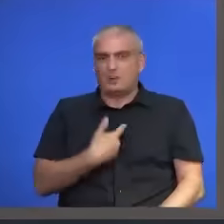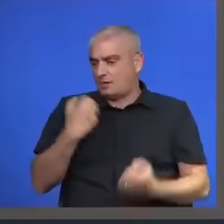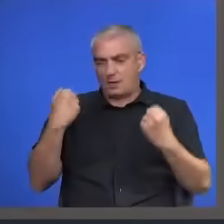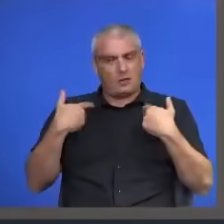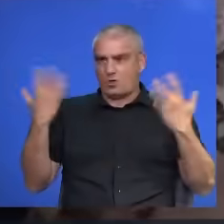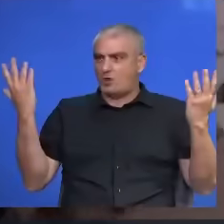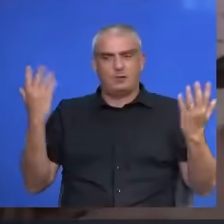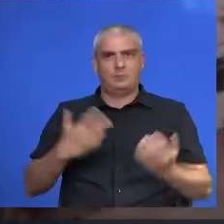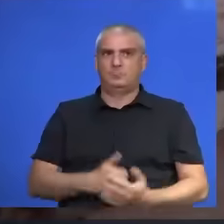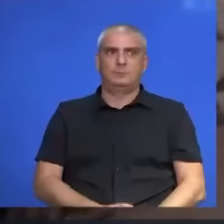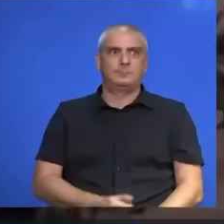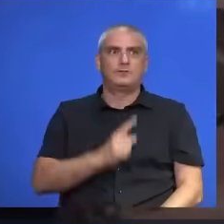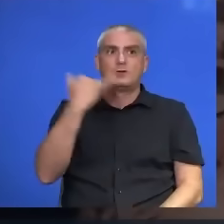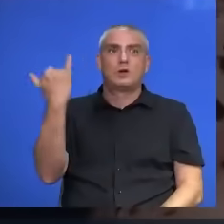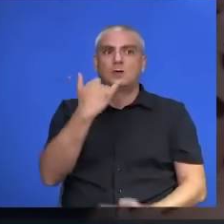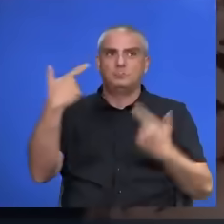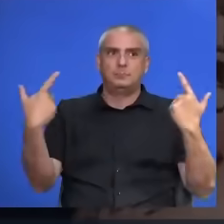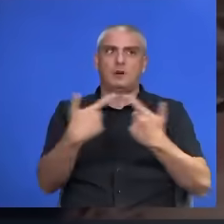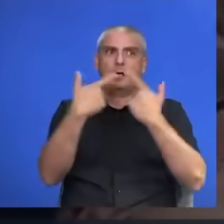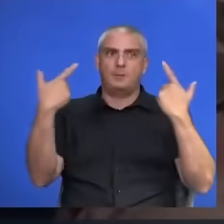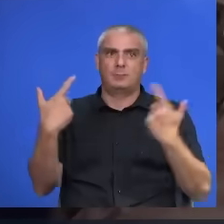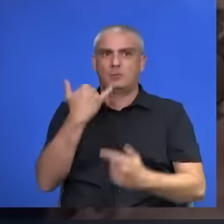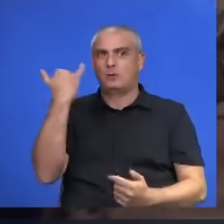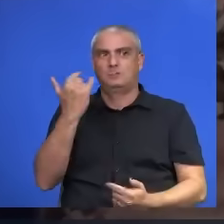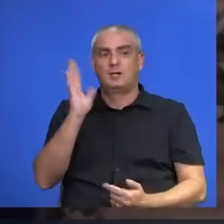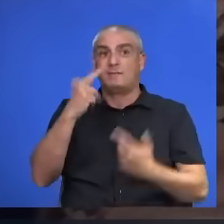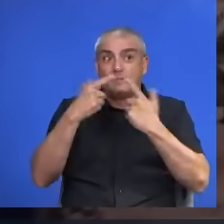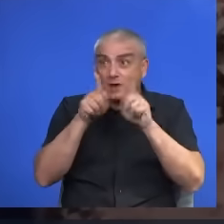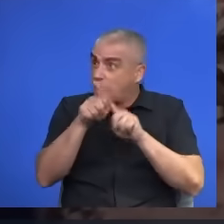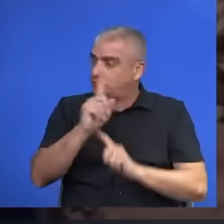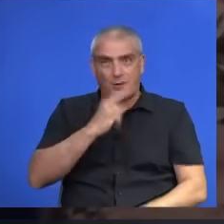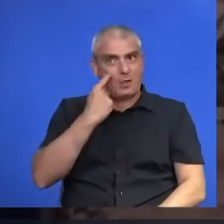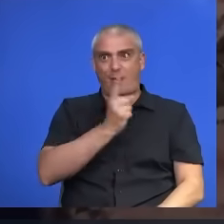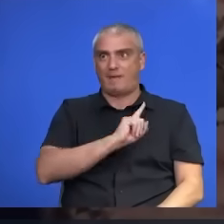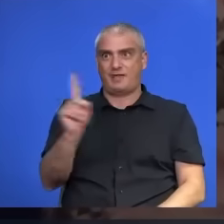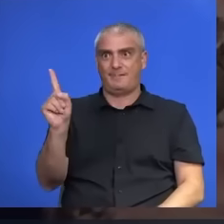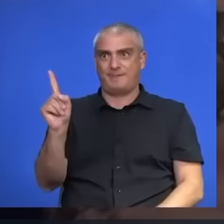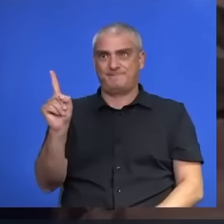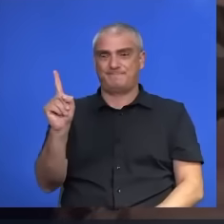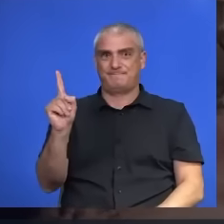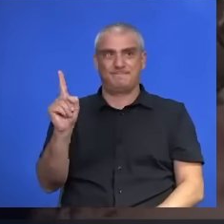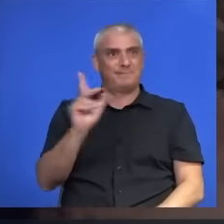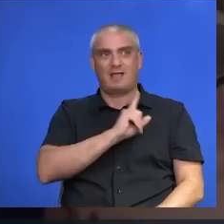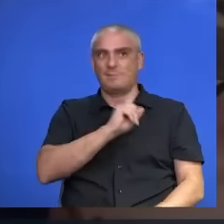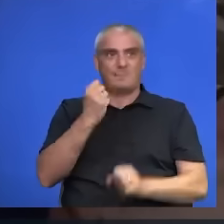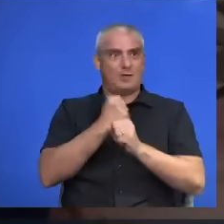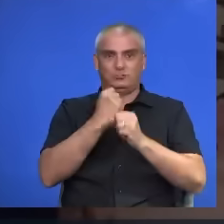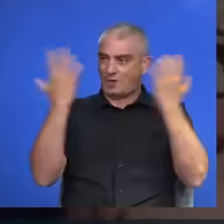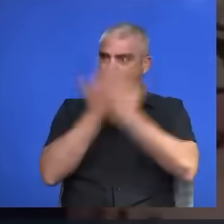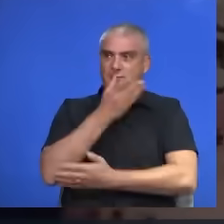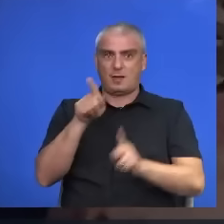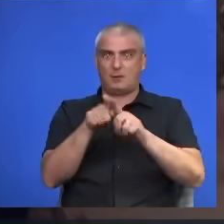אין לי כוח. כל הזמן מלחמות, כל הזמן, אבל מלחמה כזאת לא הייתה פעם. אף פעם לא היה עושים הפתעה